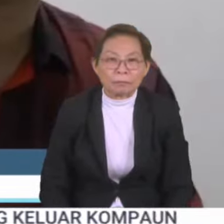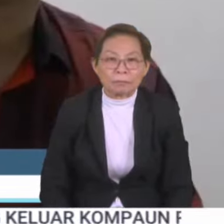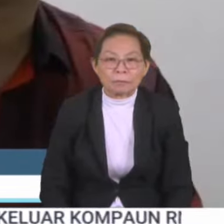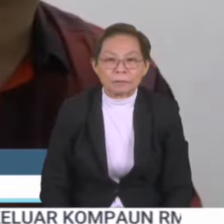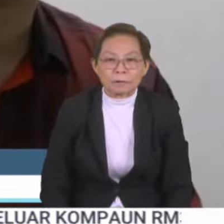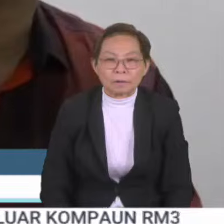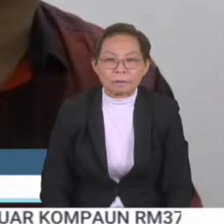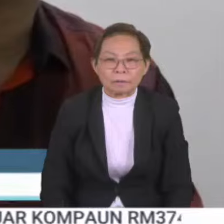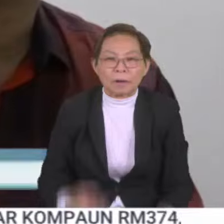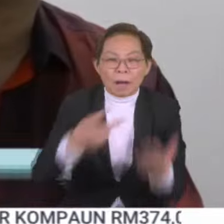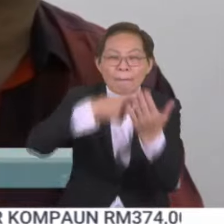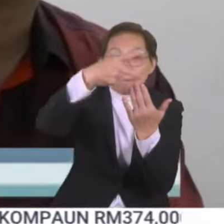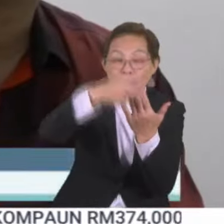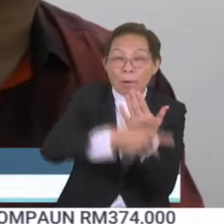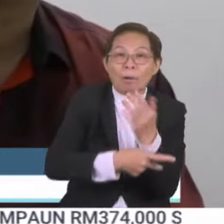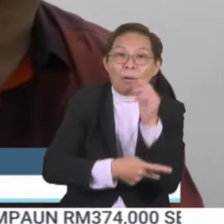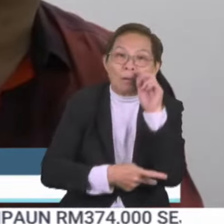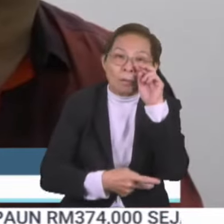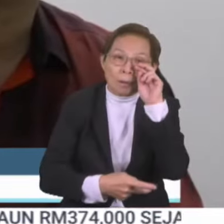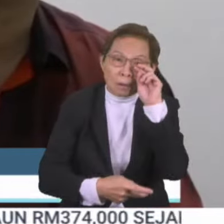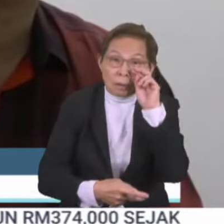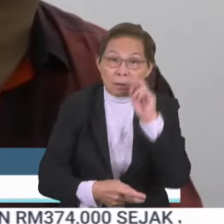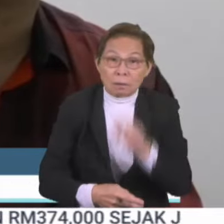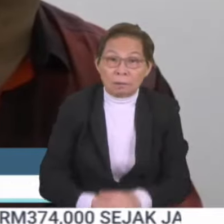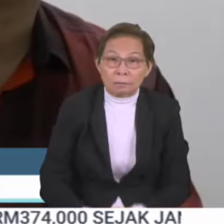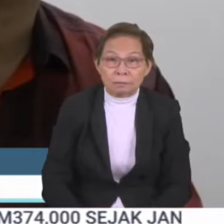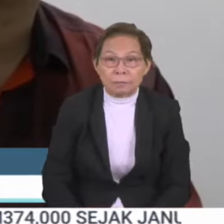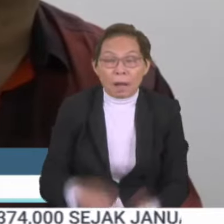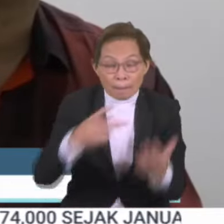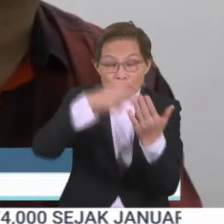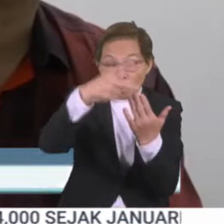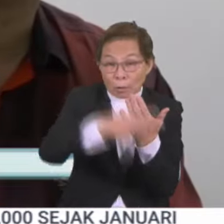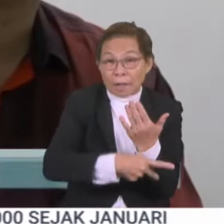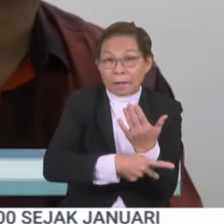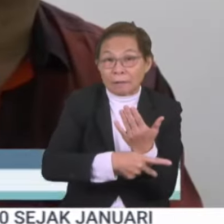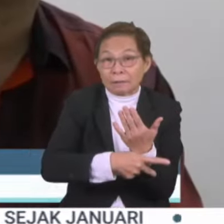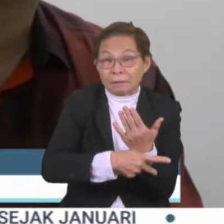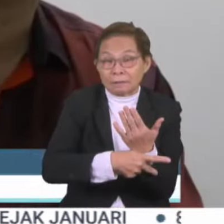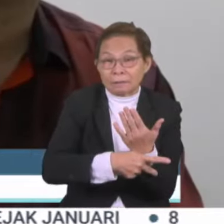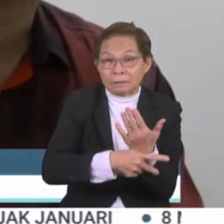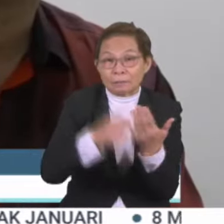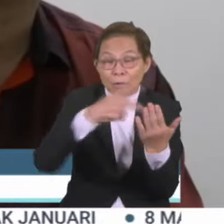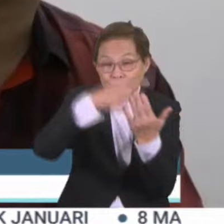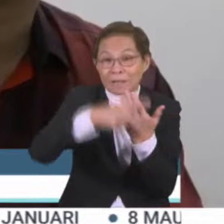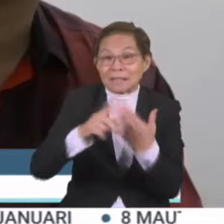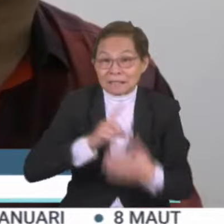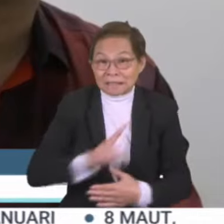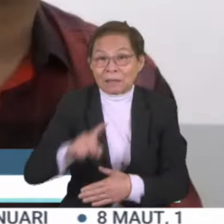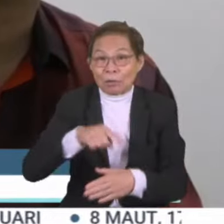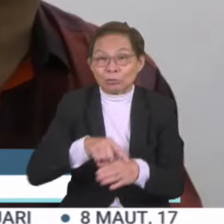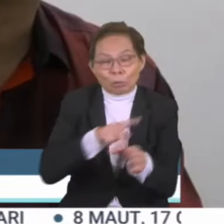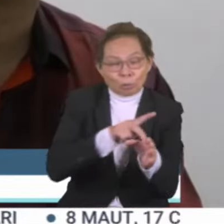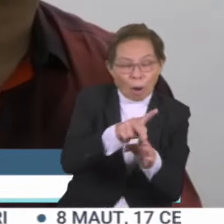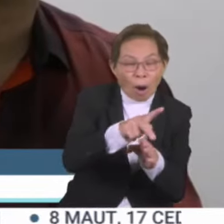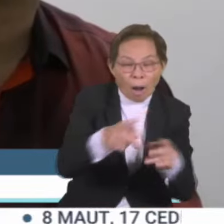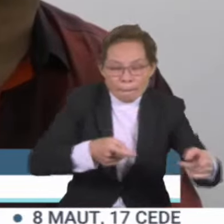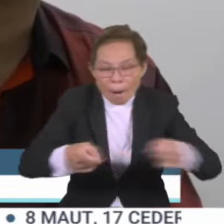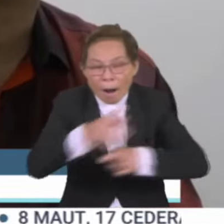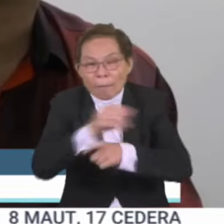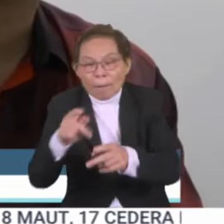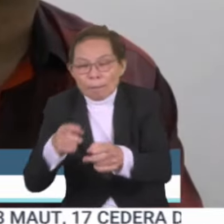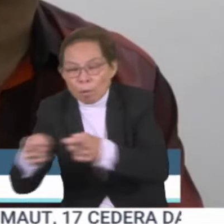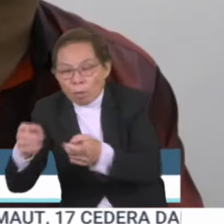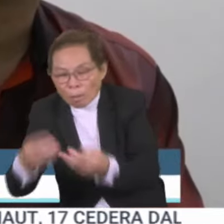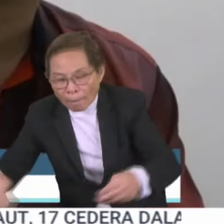Ke program Tafaqquh Takmir ini diadakan bagi mempertingkatkan profesionalisme pentadbiran dan juga